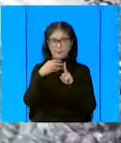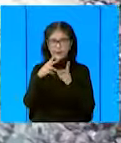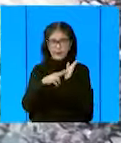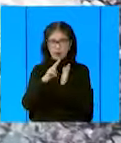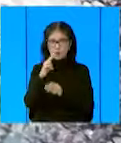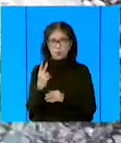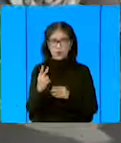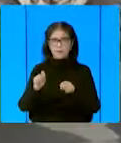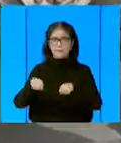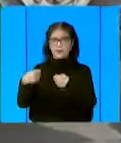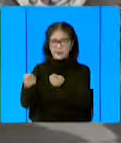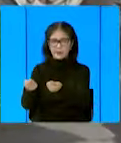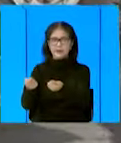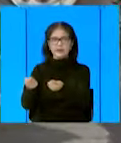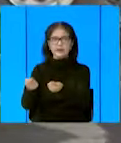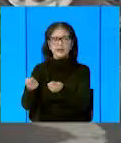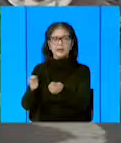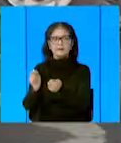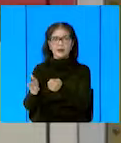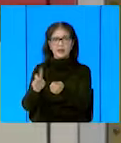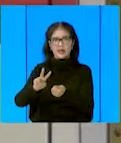ganti rugi atau relokasi kepada warga.